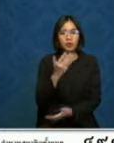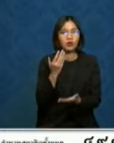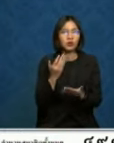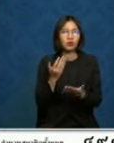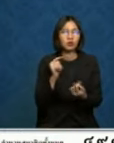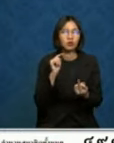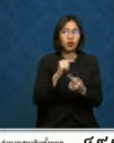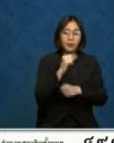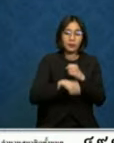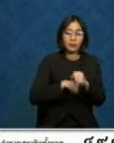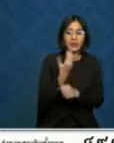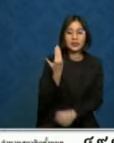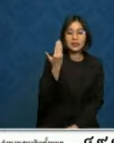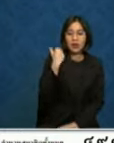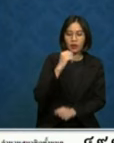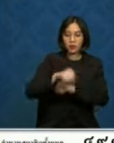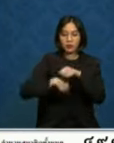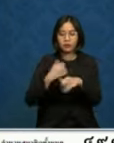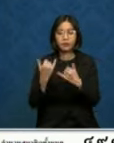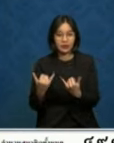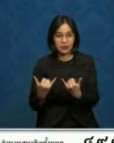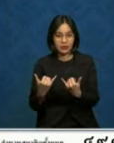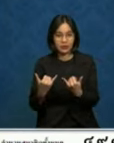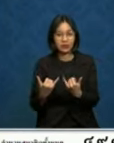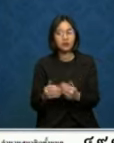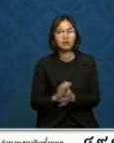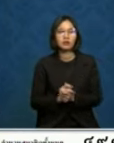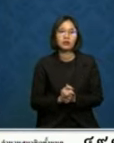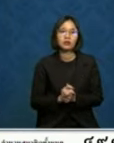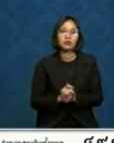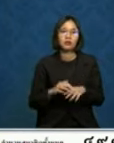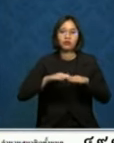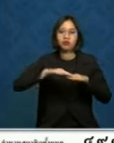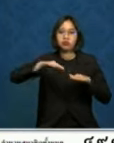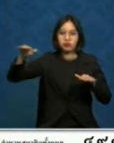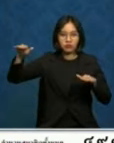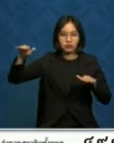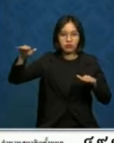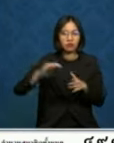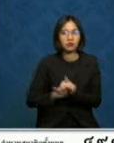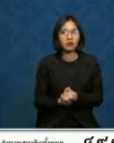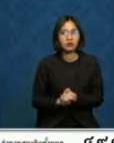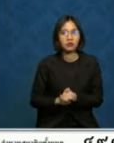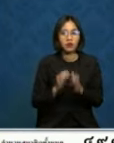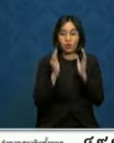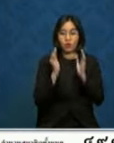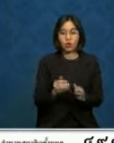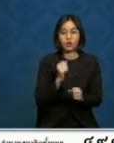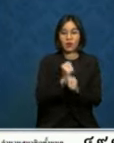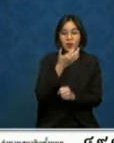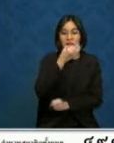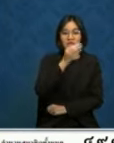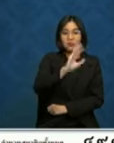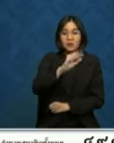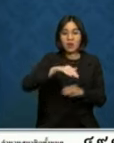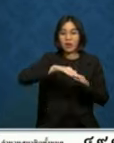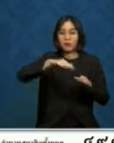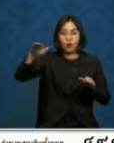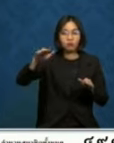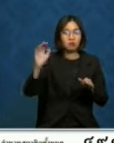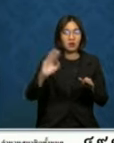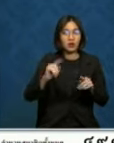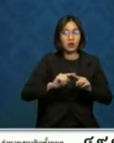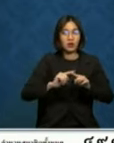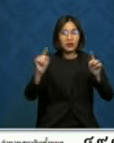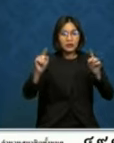ยว่าระหว่างปีที่แล้วกับปีนี้นะคะพุ่งเลยค่ะไม่ใช่ยอดคนมีงานทำนะคะพุ่งแต่